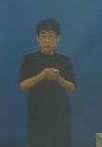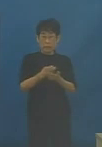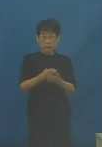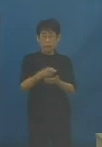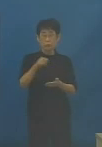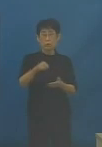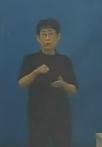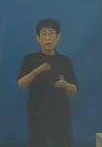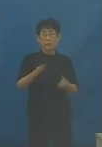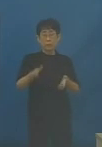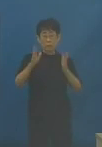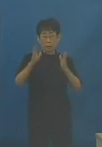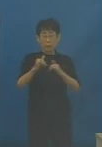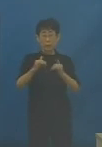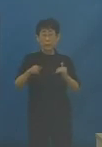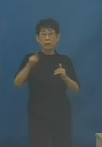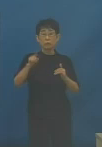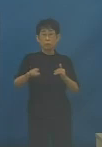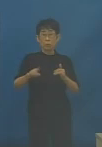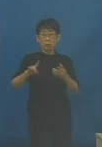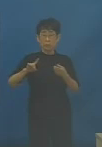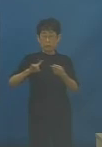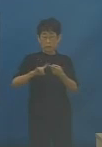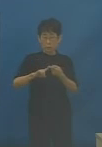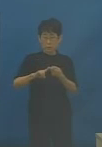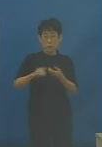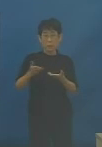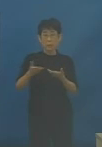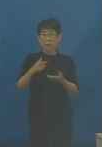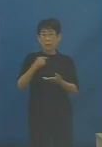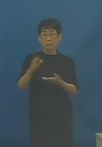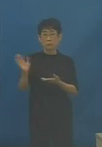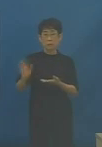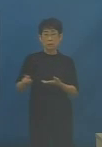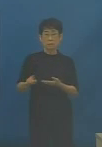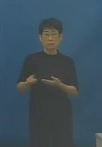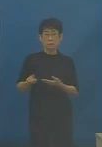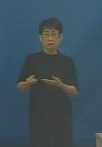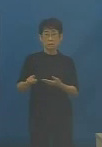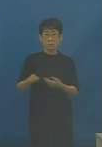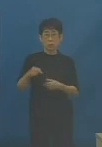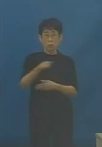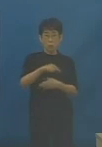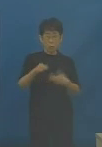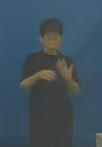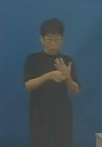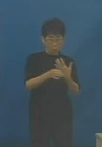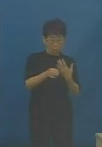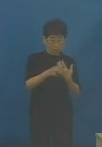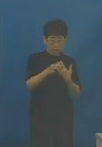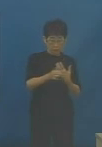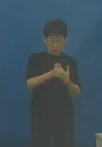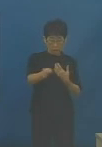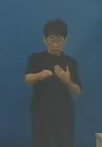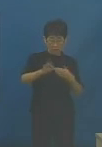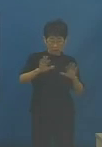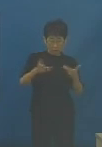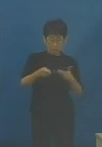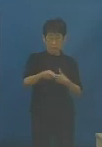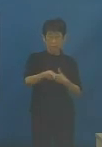と。で我々はこの件だけ保険料が出ない、保険金が出ないなんてことは到